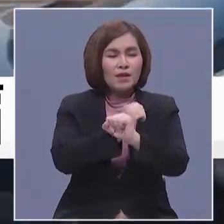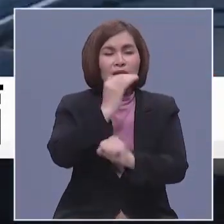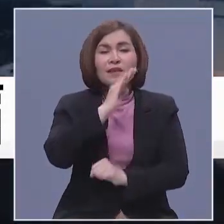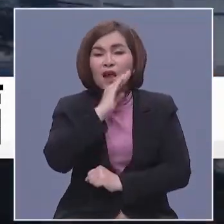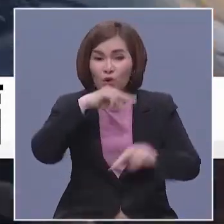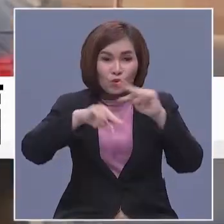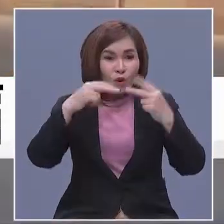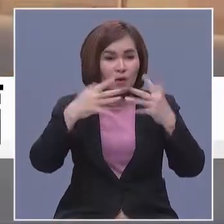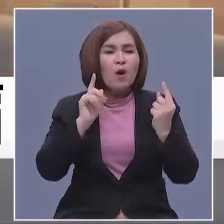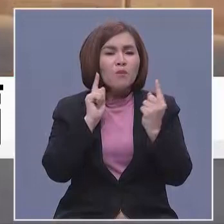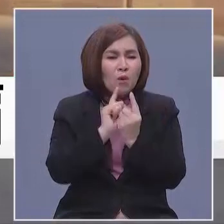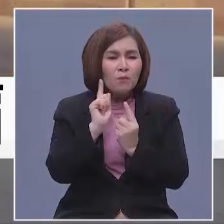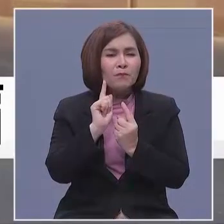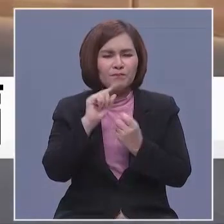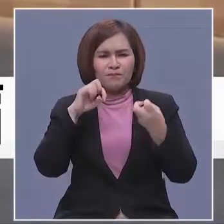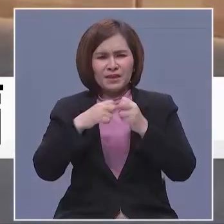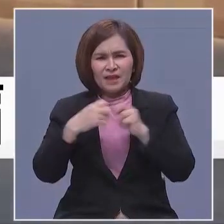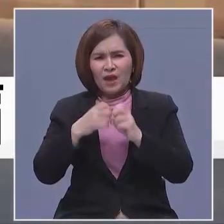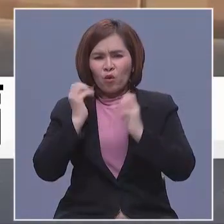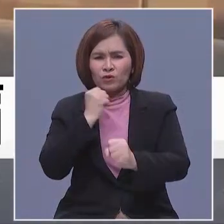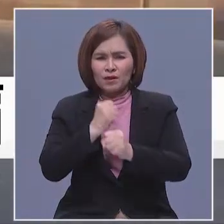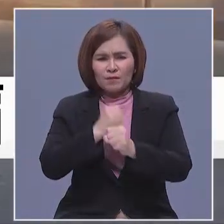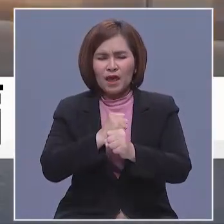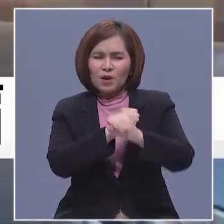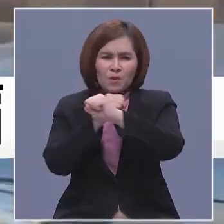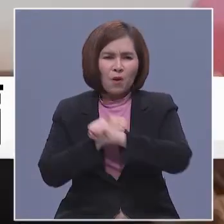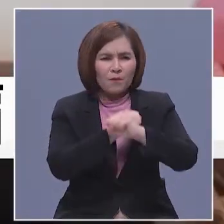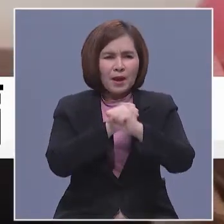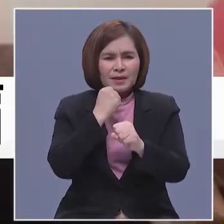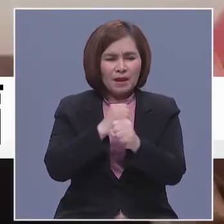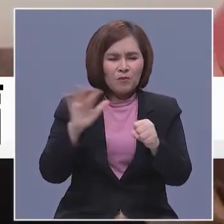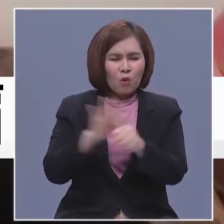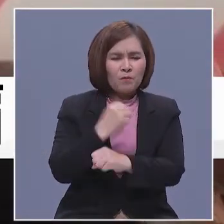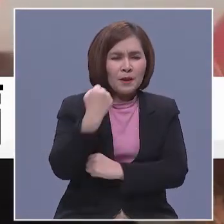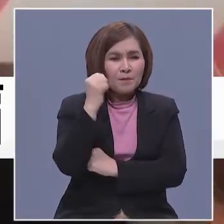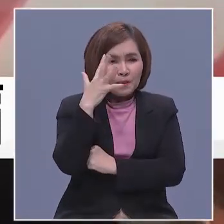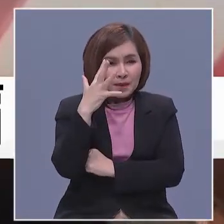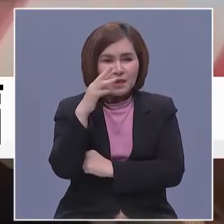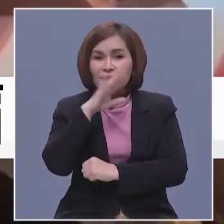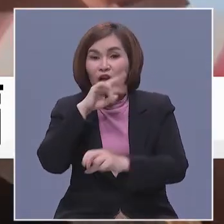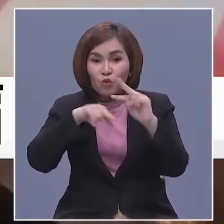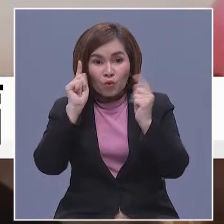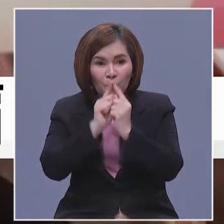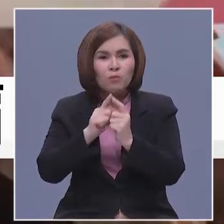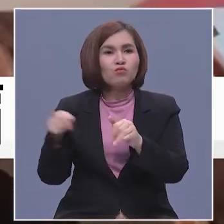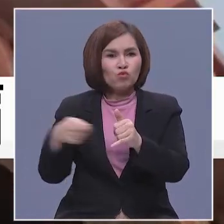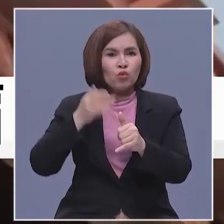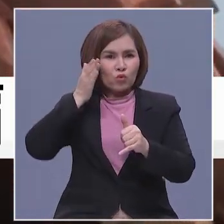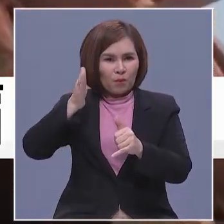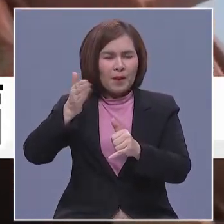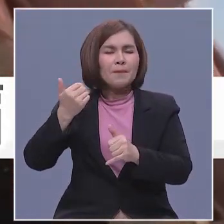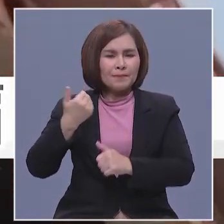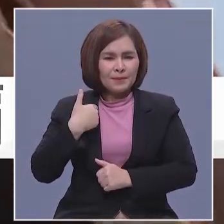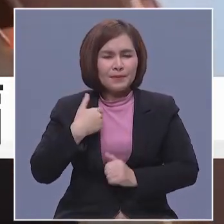าผู้รับจ้างละเลยการปฏิบัติตามมาตรการความปลอดภัยให้ดำเนินลงโทษผู้รับจ้างต่อไปทีนี้รัฐมนตรีสุริยะ